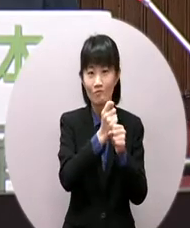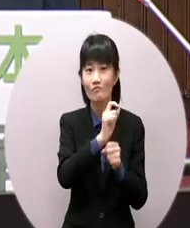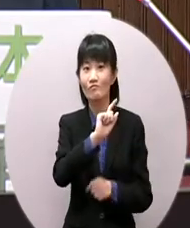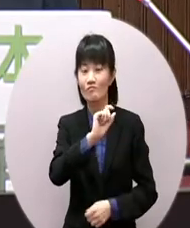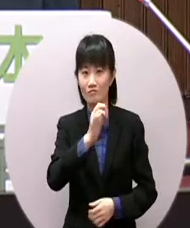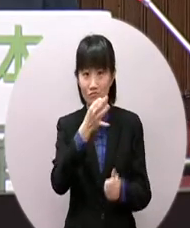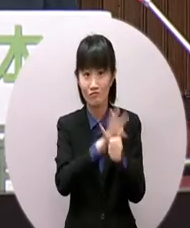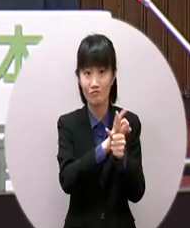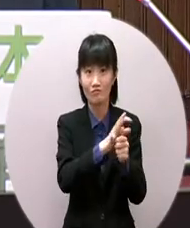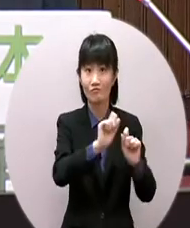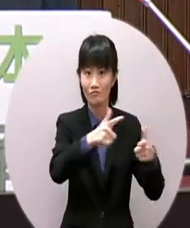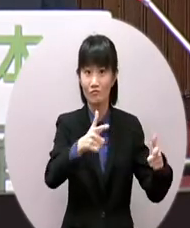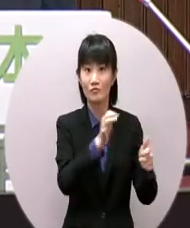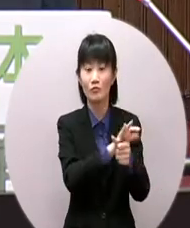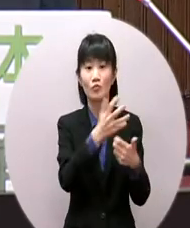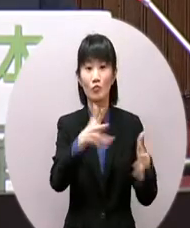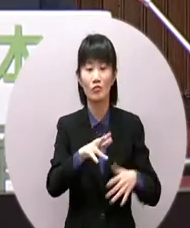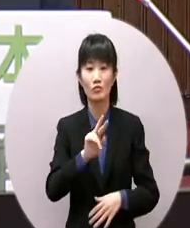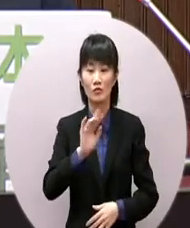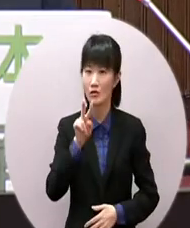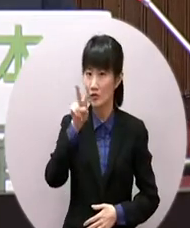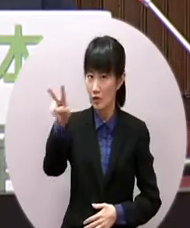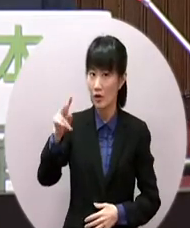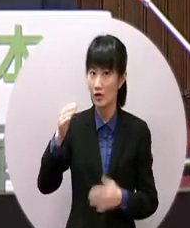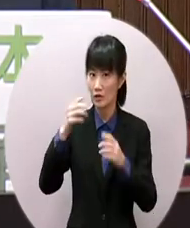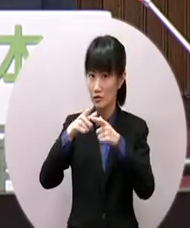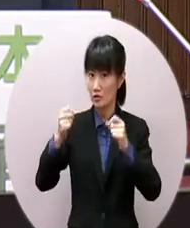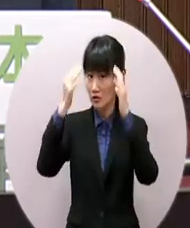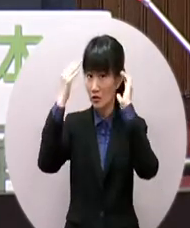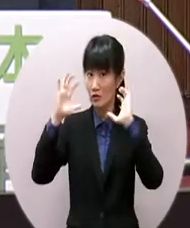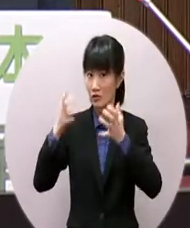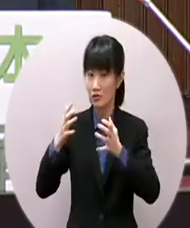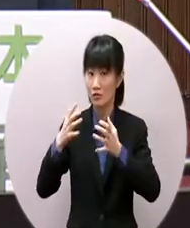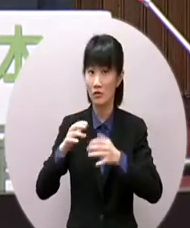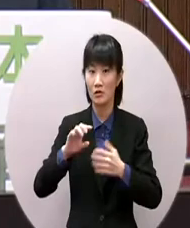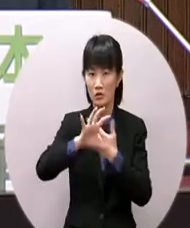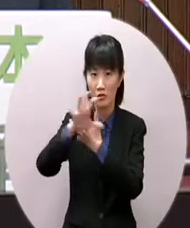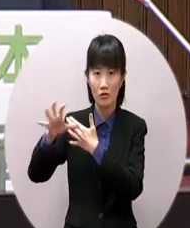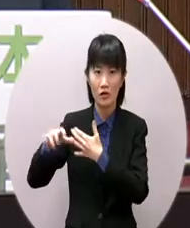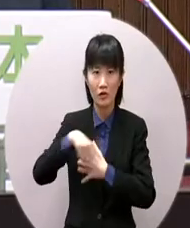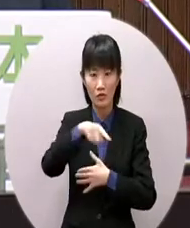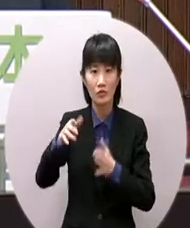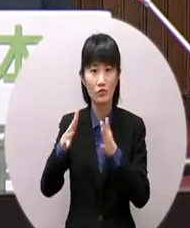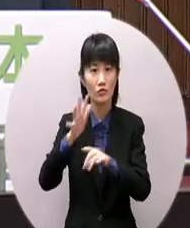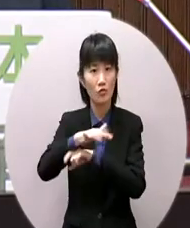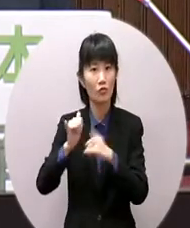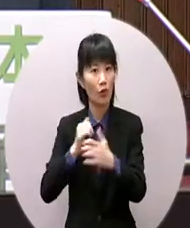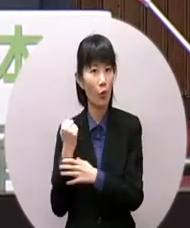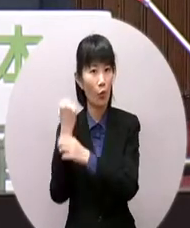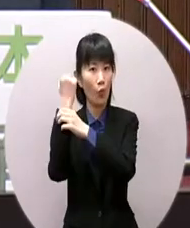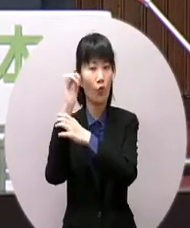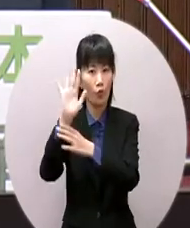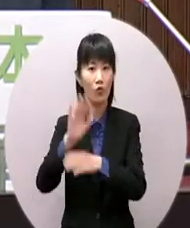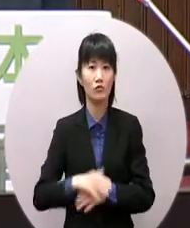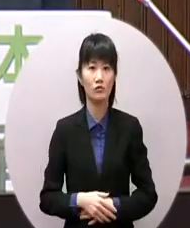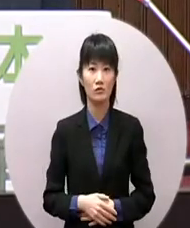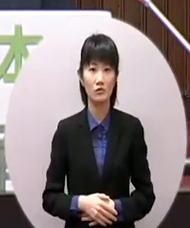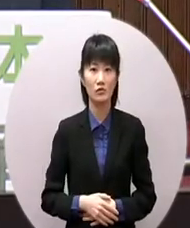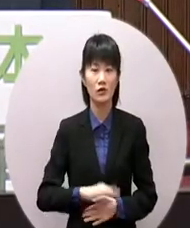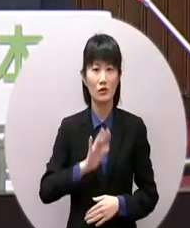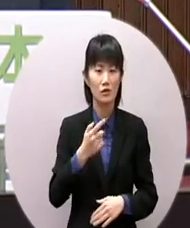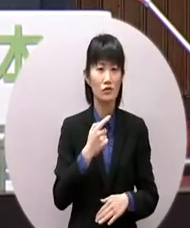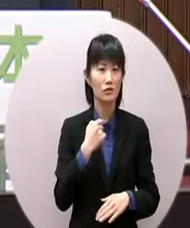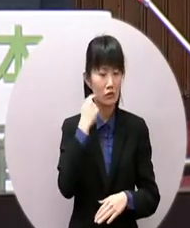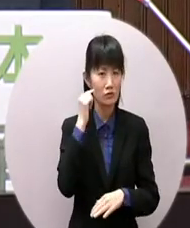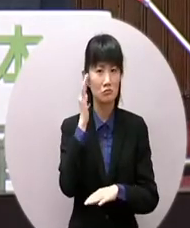究，不管是日韩、欧洲、德国，他们会针对务农有基本支持，我们该怎么做？难道我们只有负面的休耕